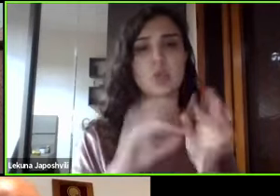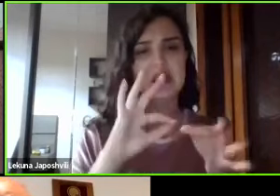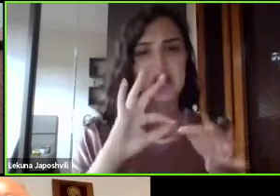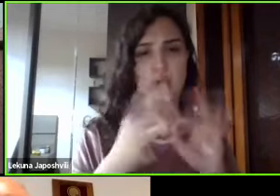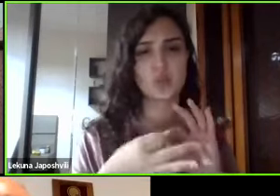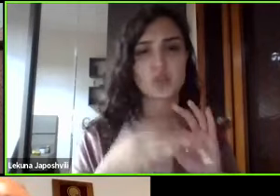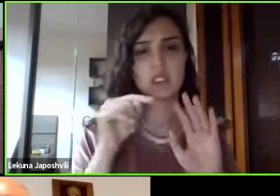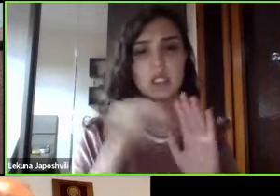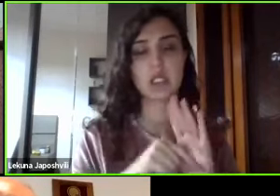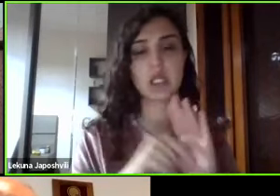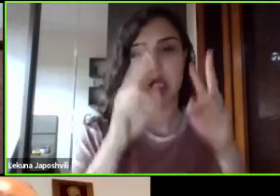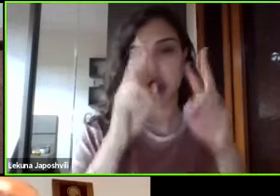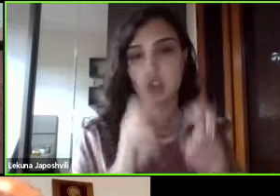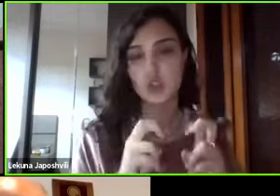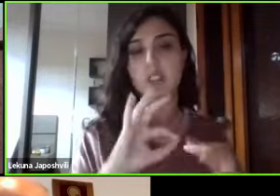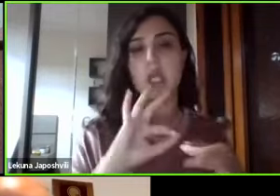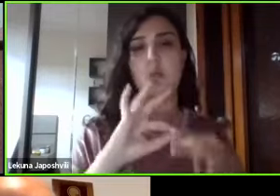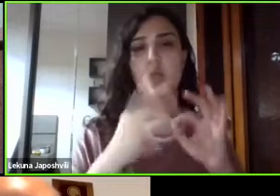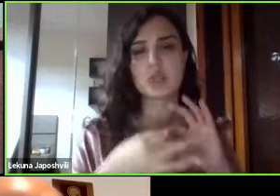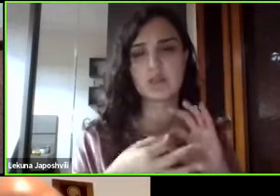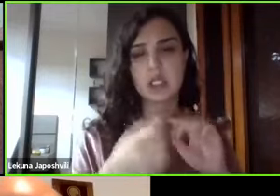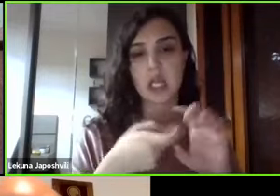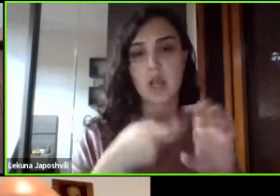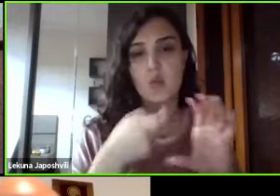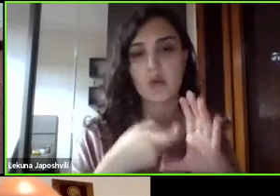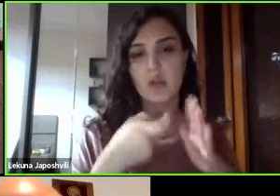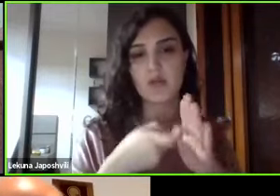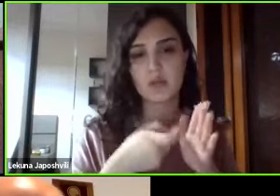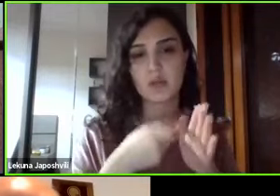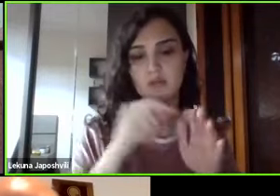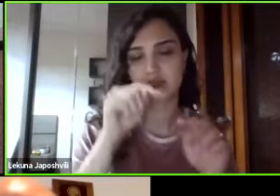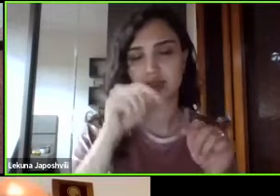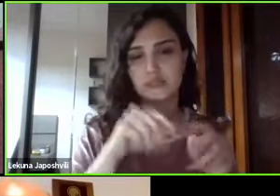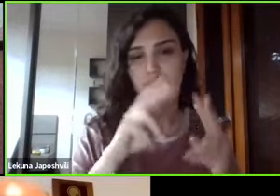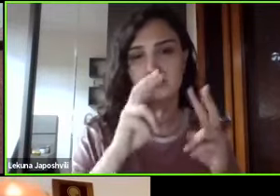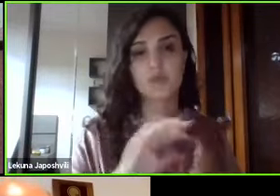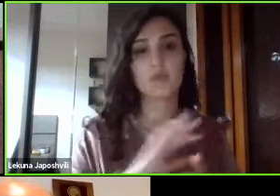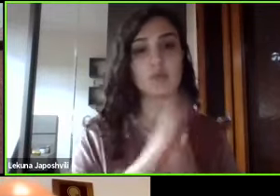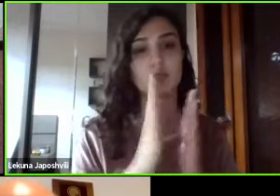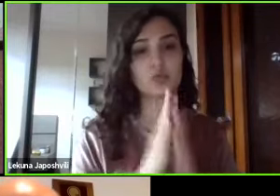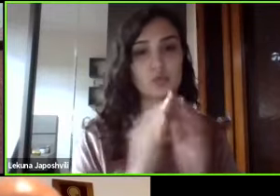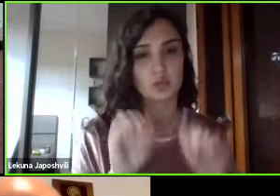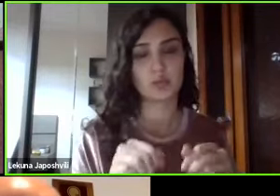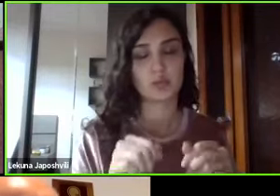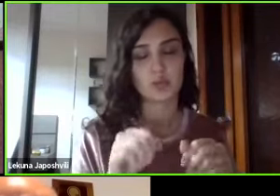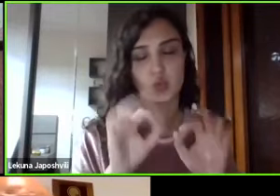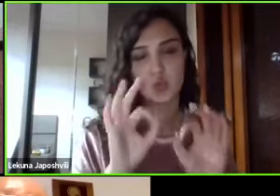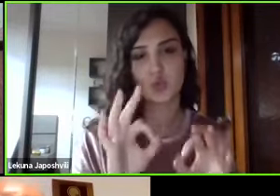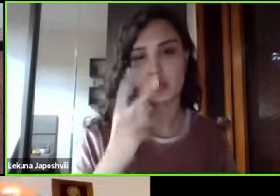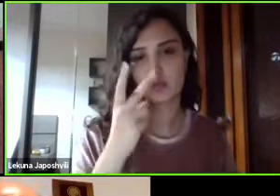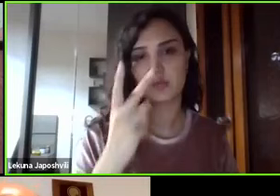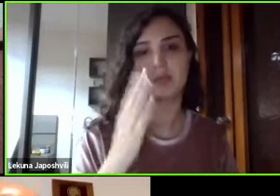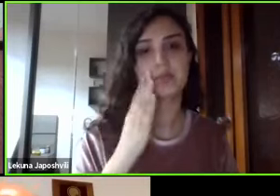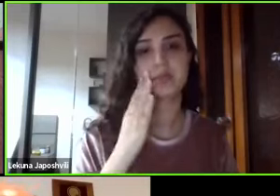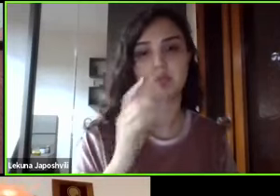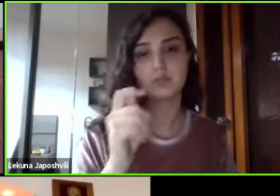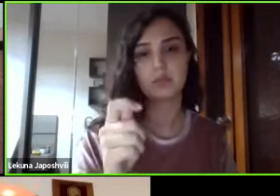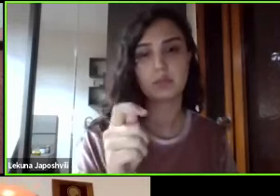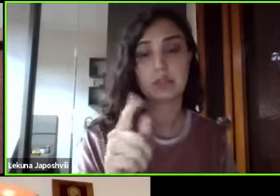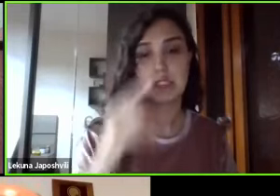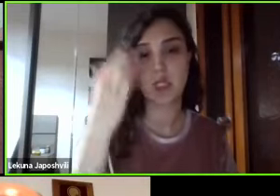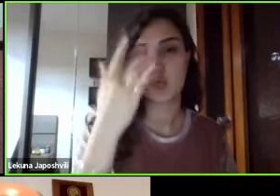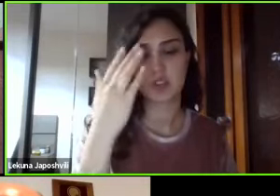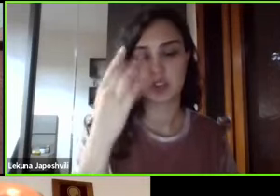გასინჯვას, საფუძვლიან გამოკვლევებს და მხოლოდ მაშინ შესაძლებელია რომ მოხდეს შეფასება, ანუ აი წარმოიდგინეთ თამთან,